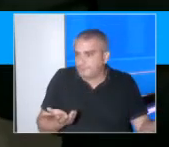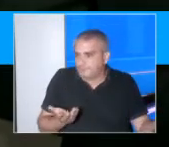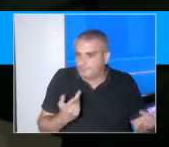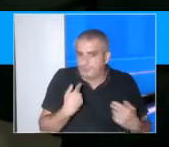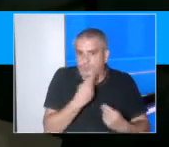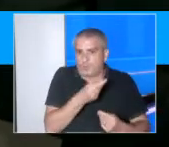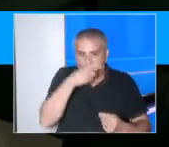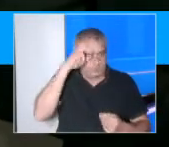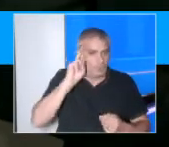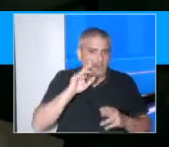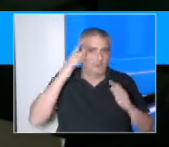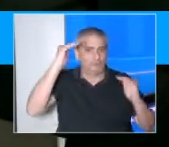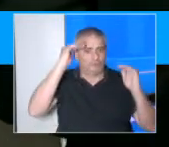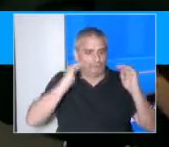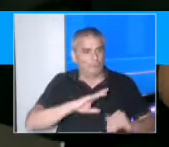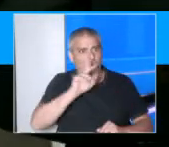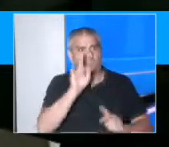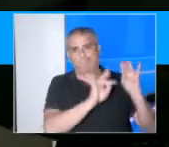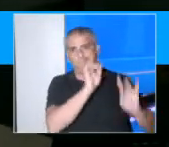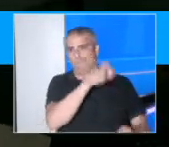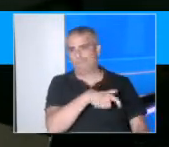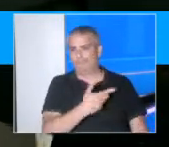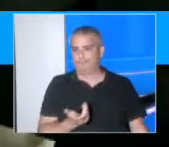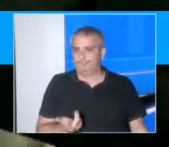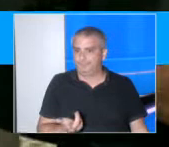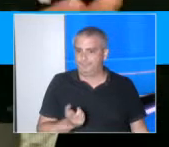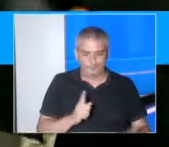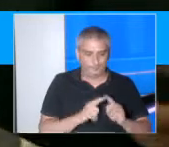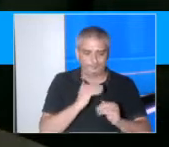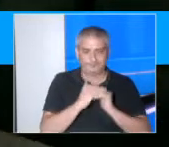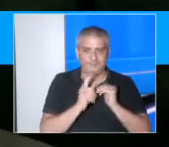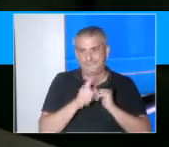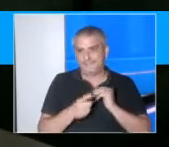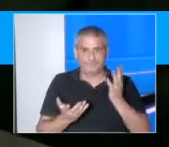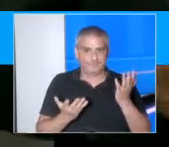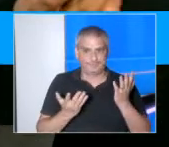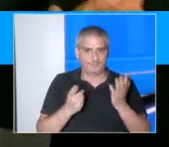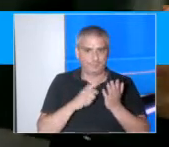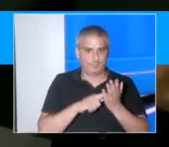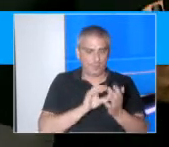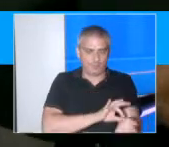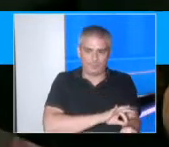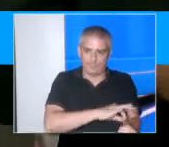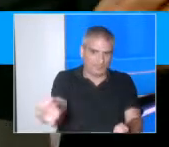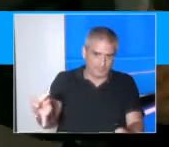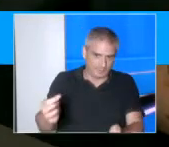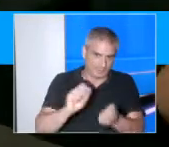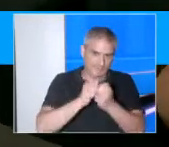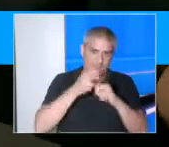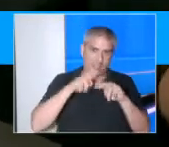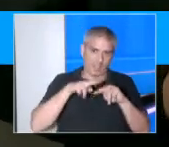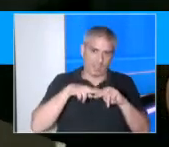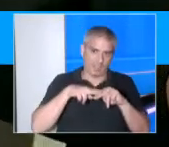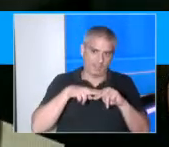את ג'ו ביידן לנקודת השפל. אז מה, זה בעצם איזשהו שלב שצריך כמו עשרת פלסטר שצריך לעשות, ולאחר